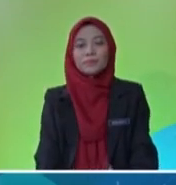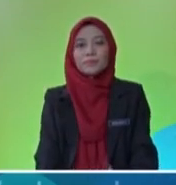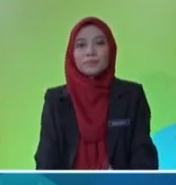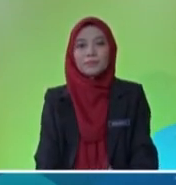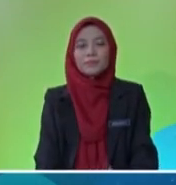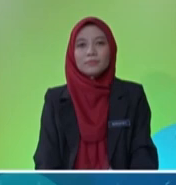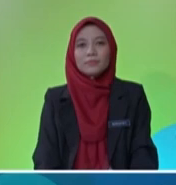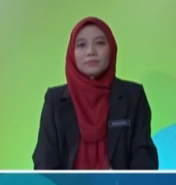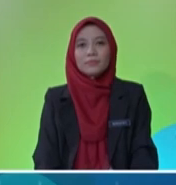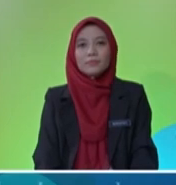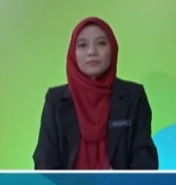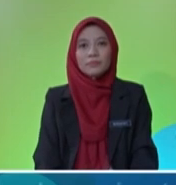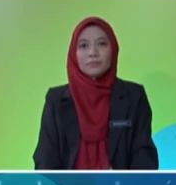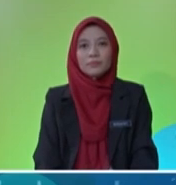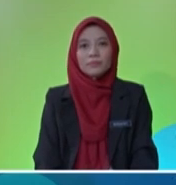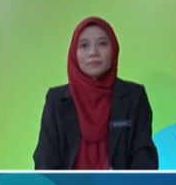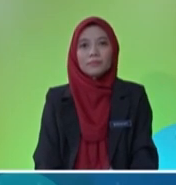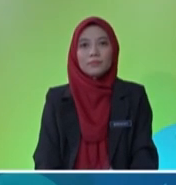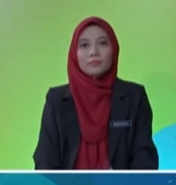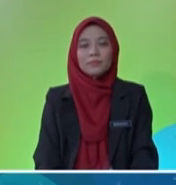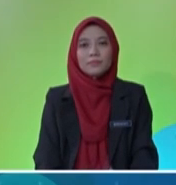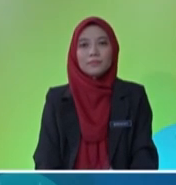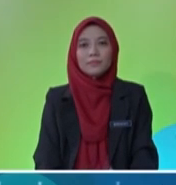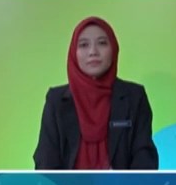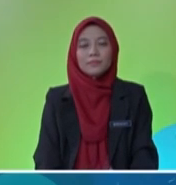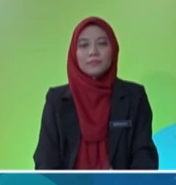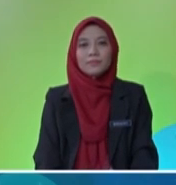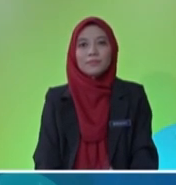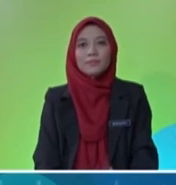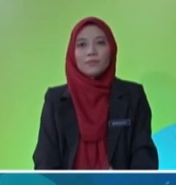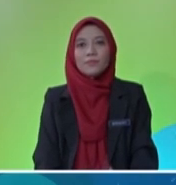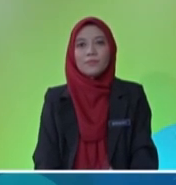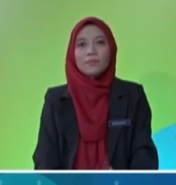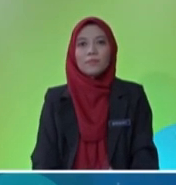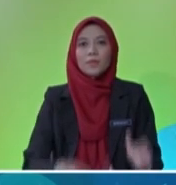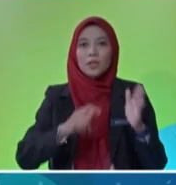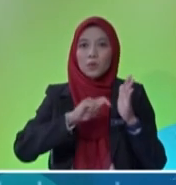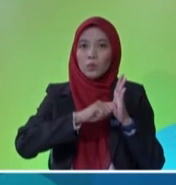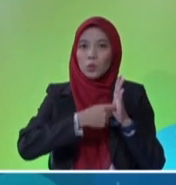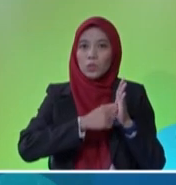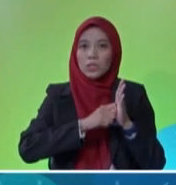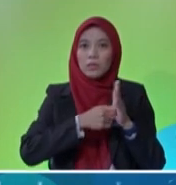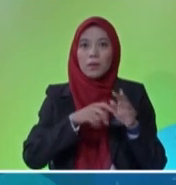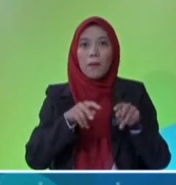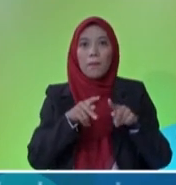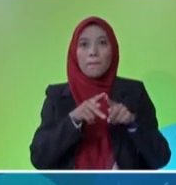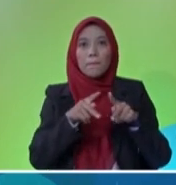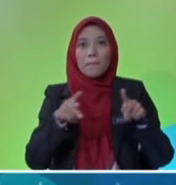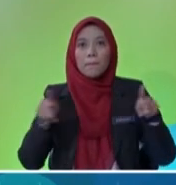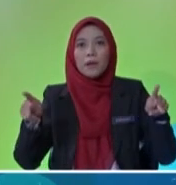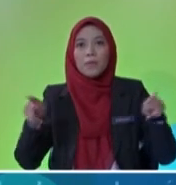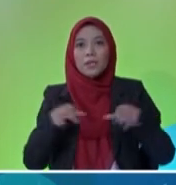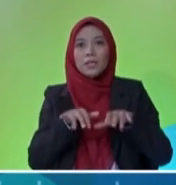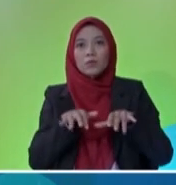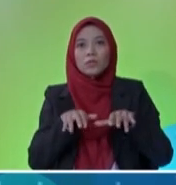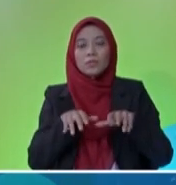sama-sama apa yang ada dalam kotaknya Halo Mang mengunci papan kekunci up2